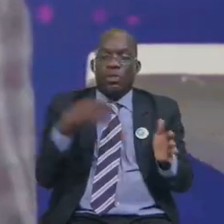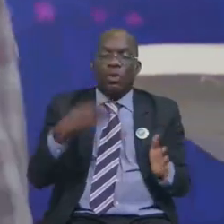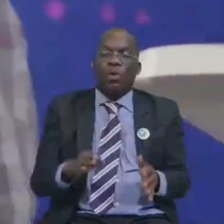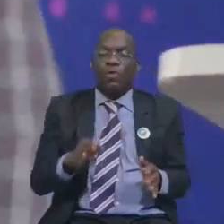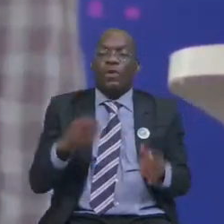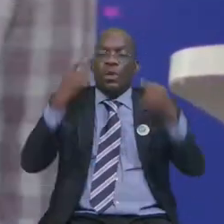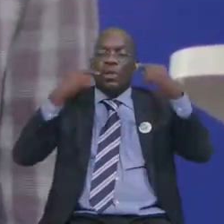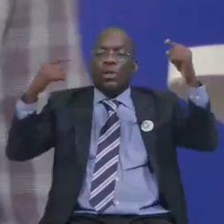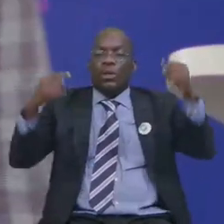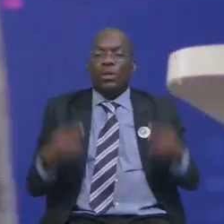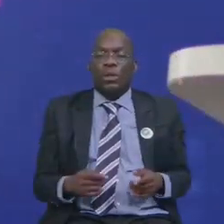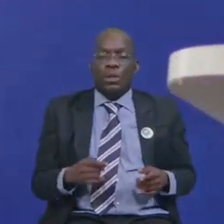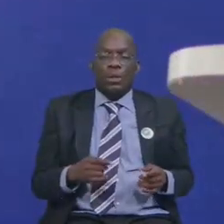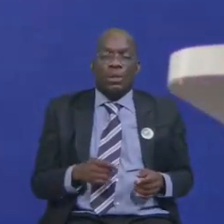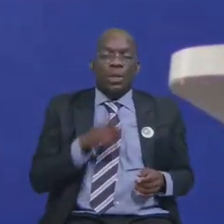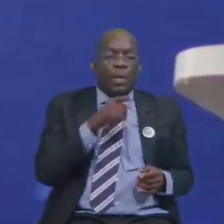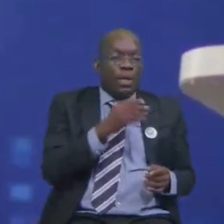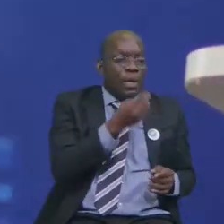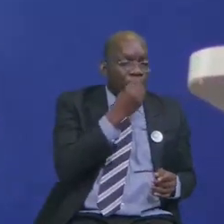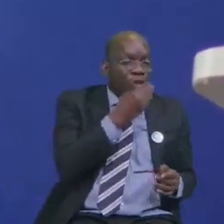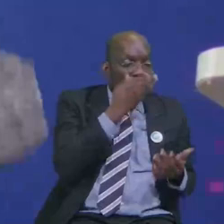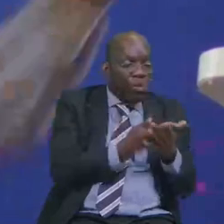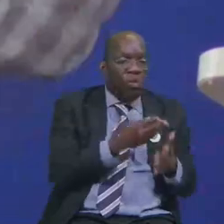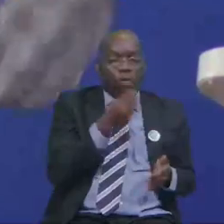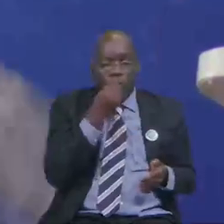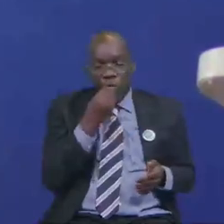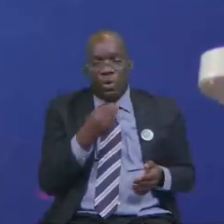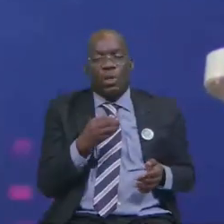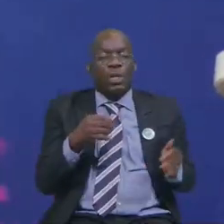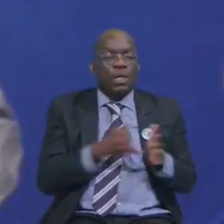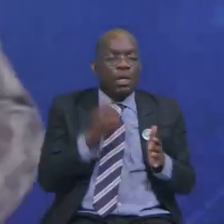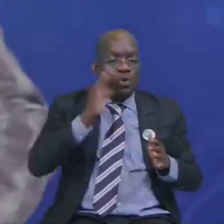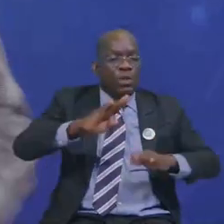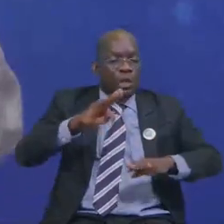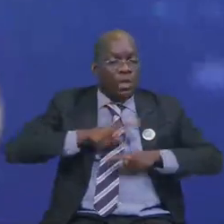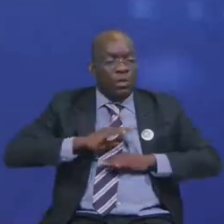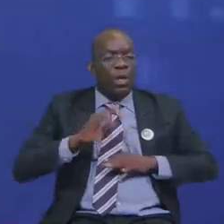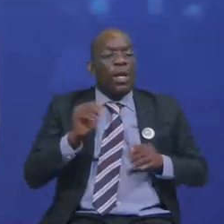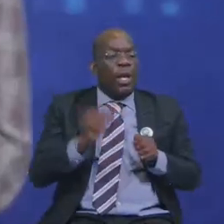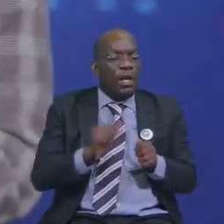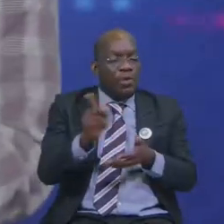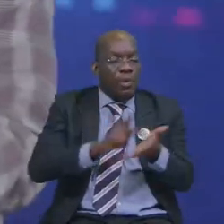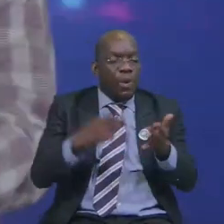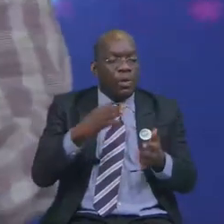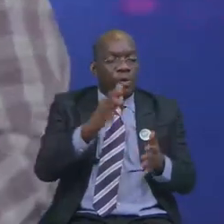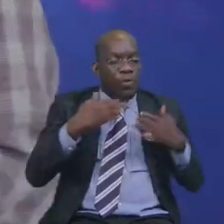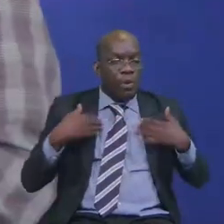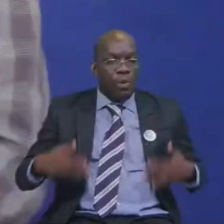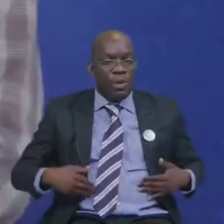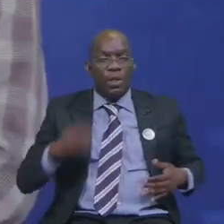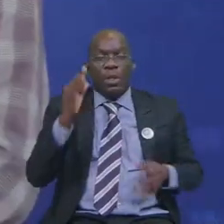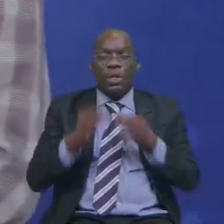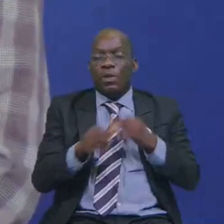mange bon repas repas équilibré ça va nourrir toute partie de ton corps c'est un croyant le fait